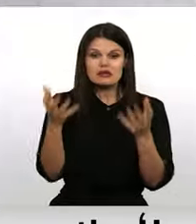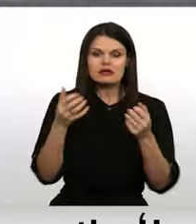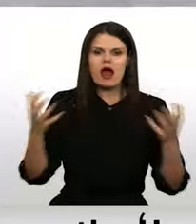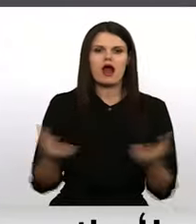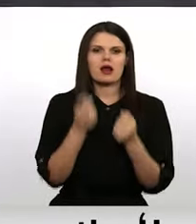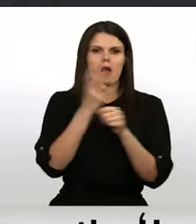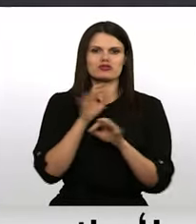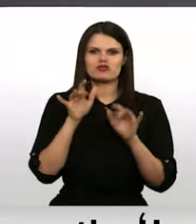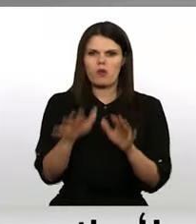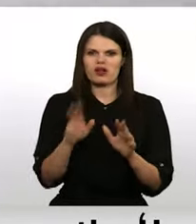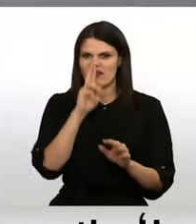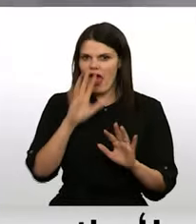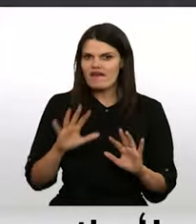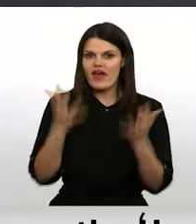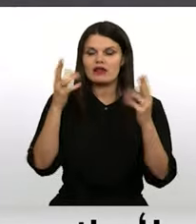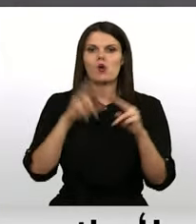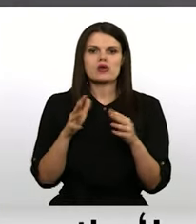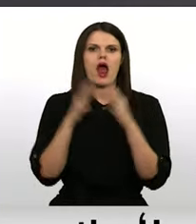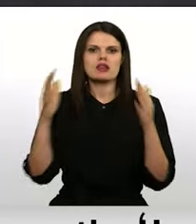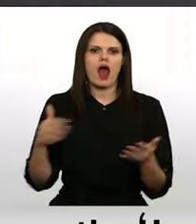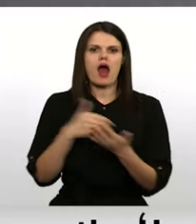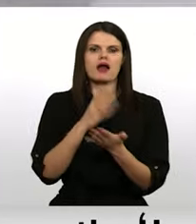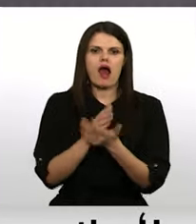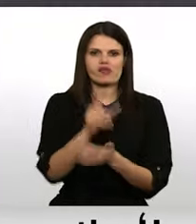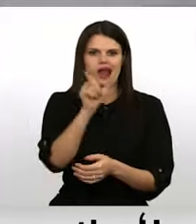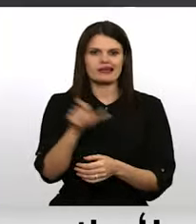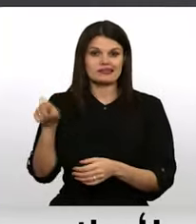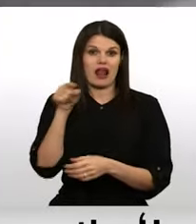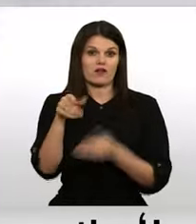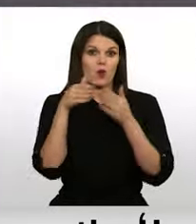nav bijusi veiksmīga un lielākā daļa apkalpes gājusi bojā.